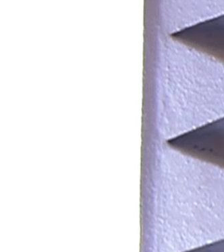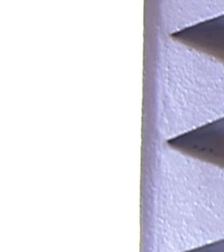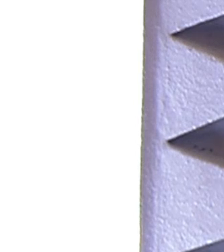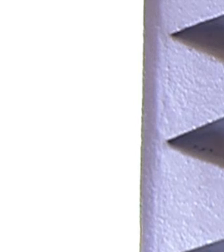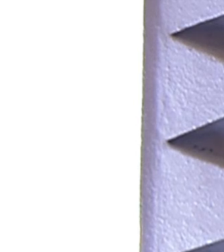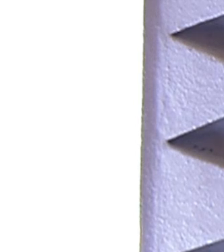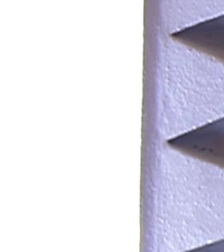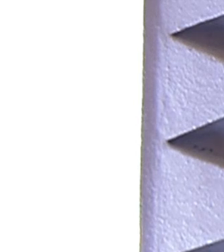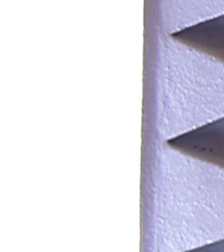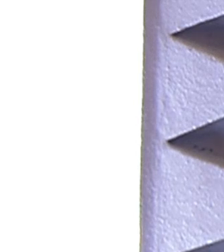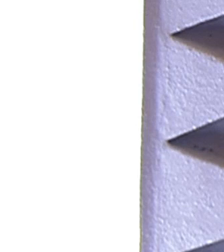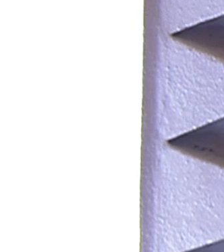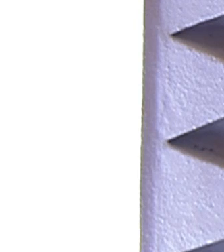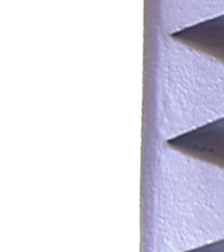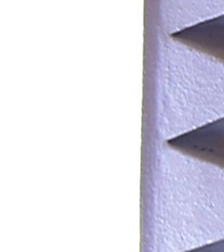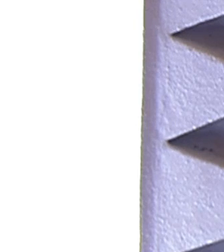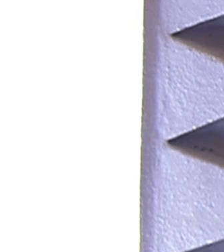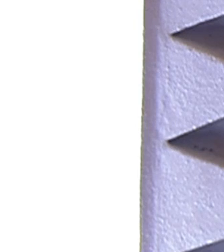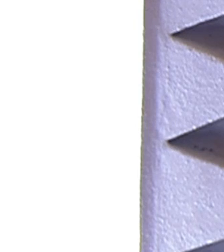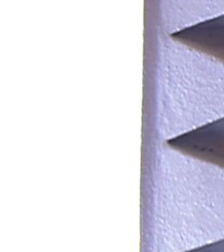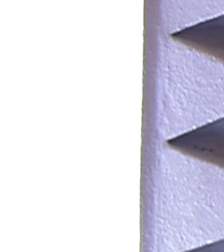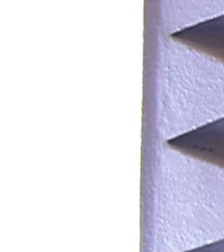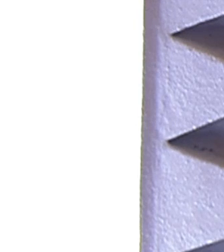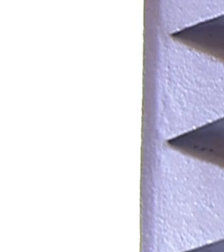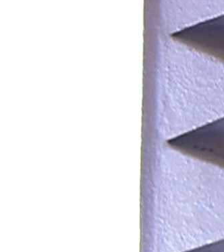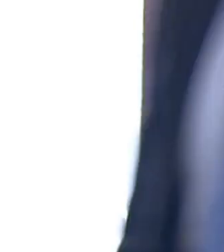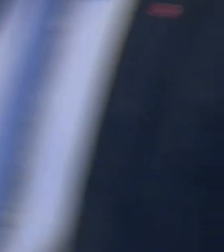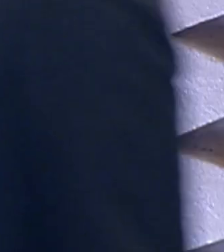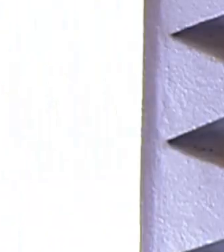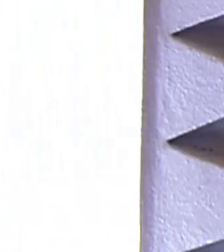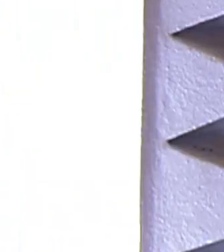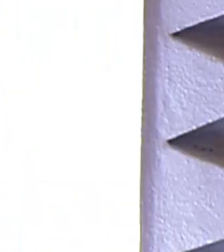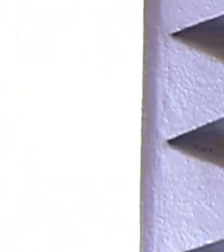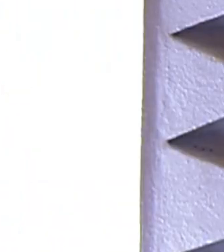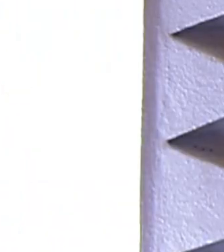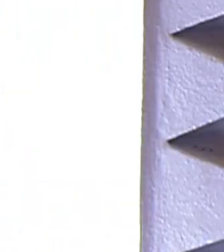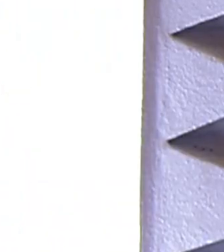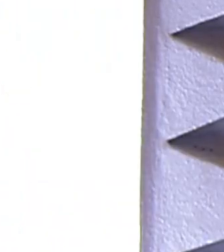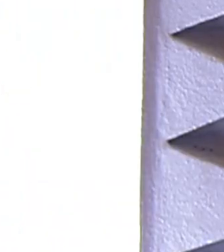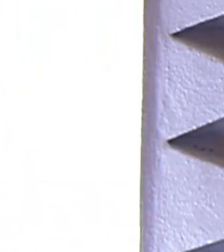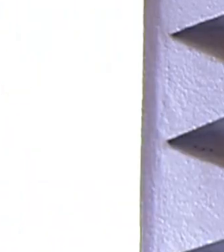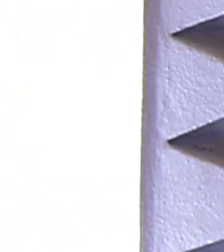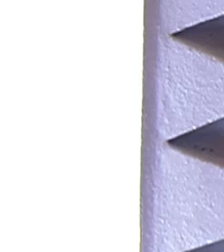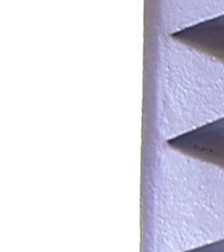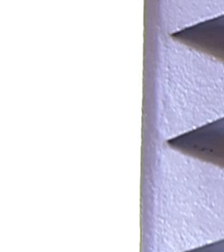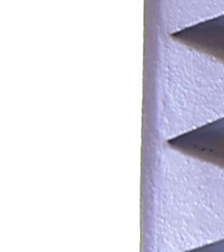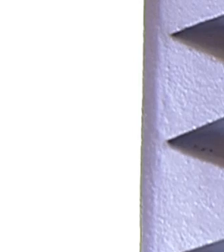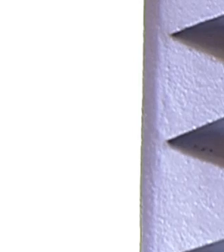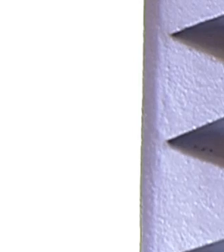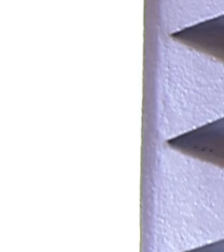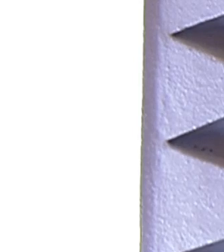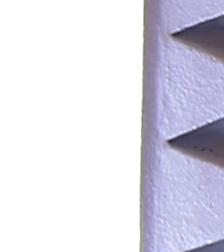tahaksite minna ettevõtetele inimestele selles kriisisappi ja ka arvestusega, et üks hetk